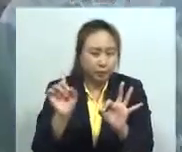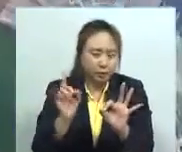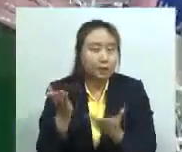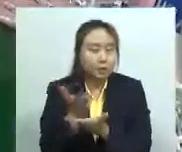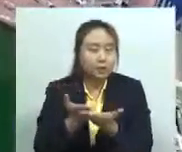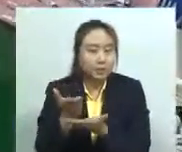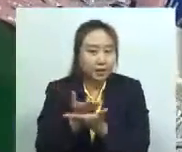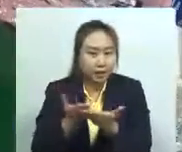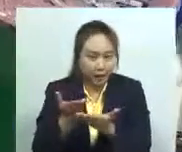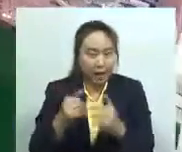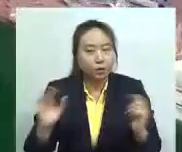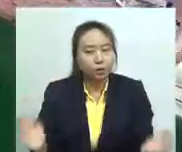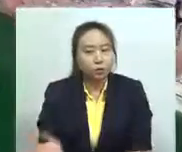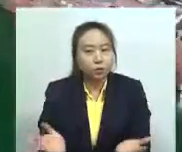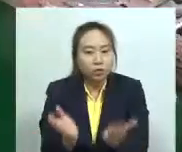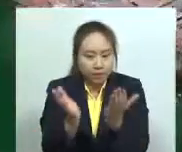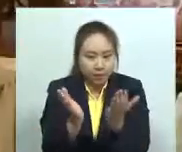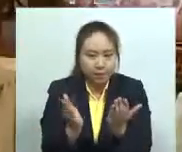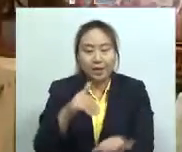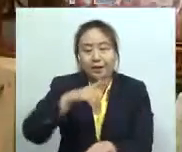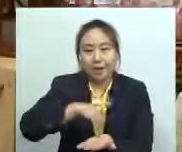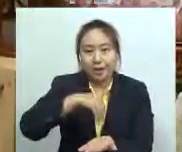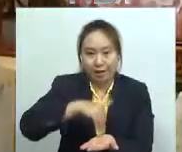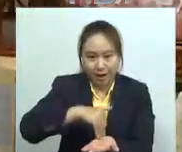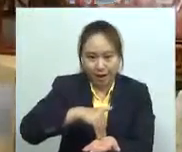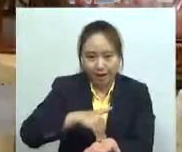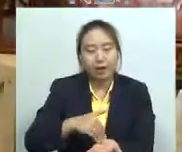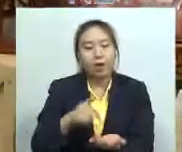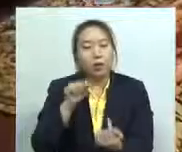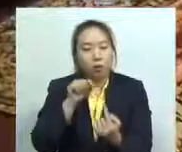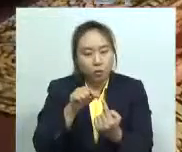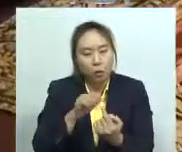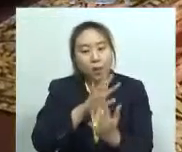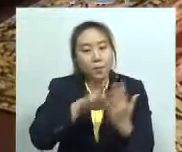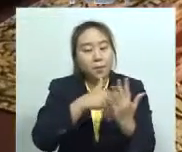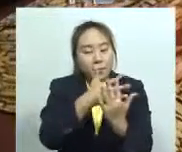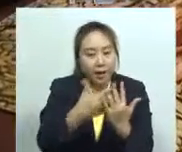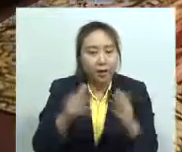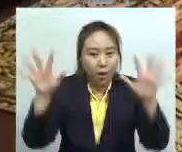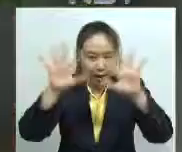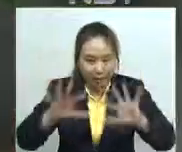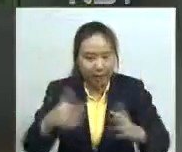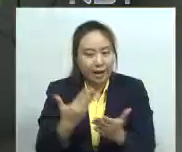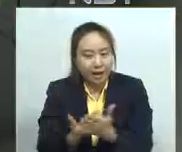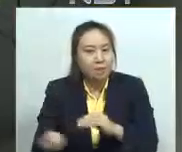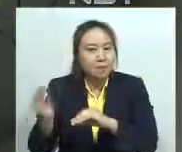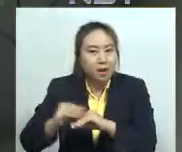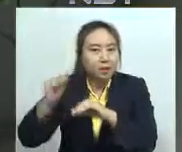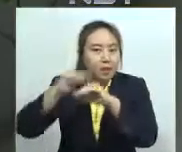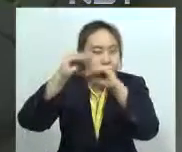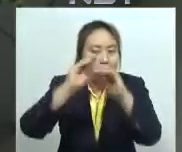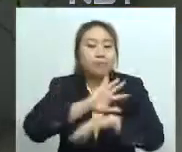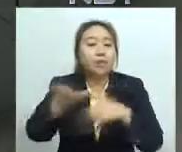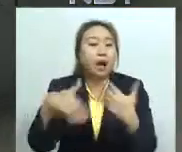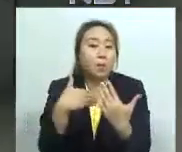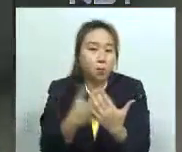จารณาแนวทางการส่งเสริมสร้างความเป็นแกนกลางและมูลค่าเพิ่มทางยุทธศาสตร์ของอาเซียนทั้งหมดนี้